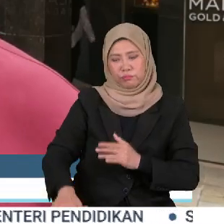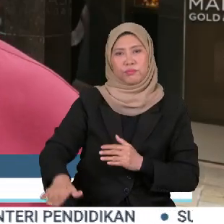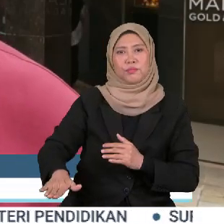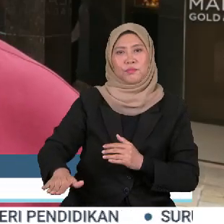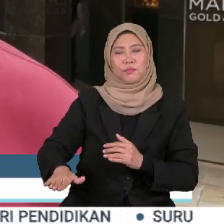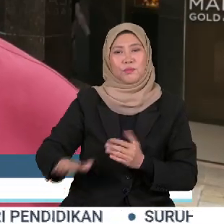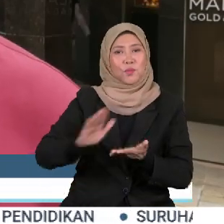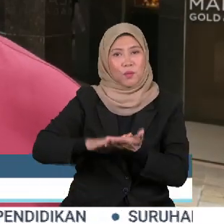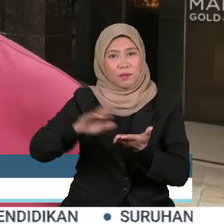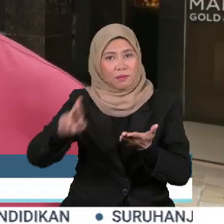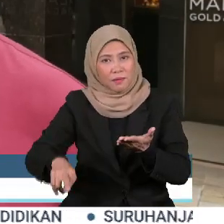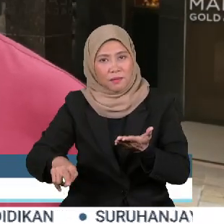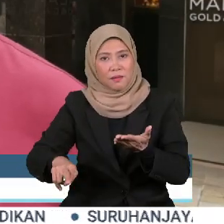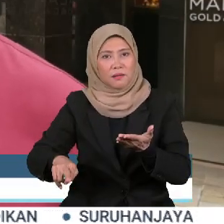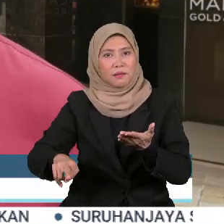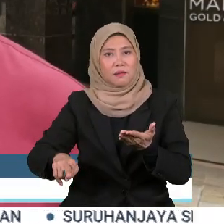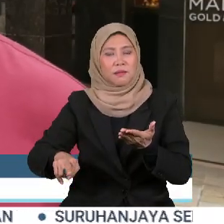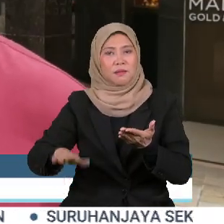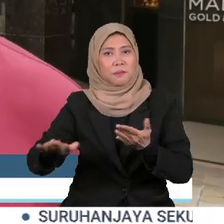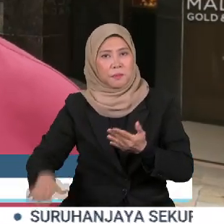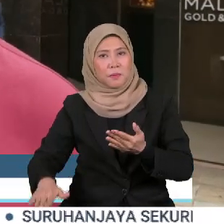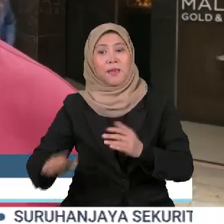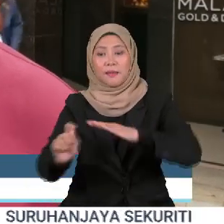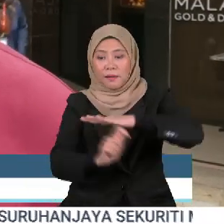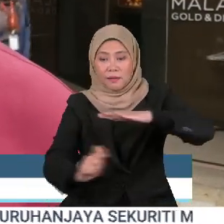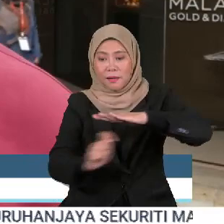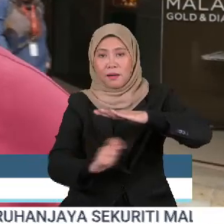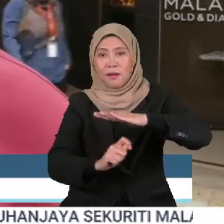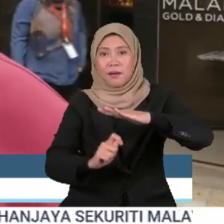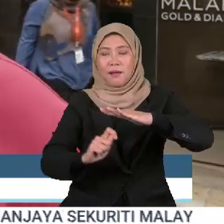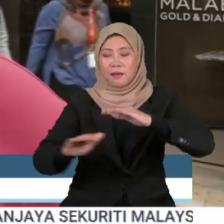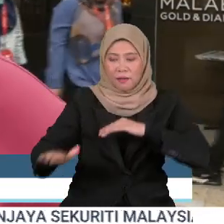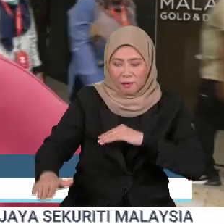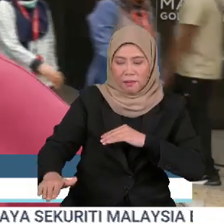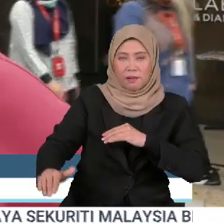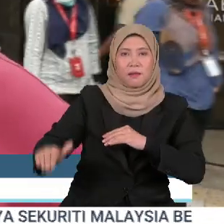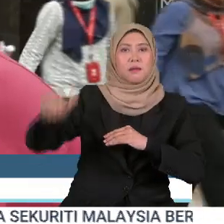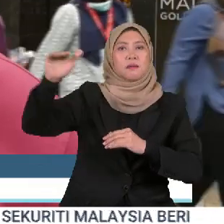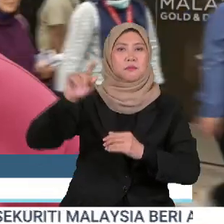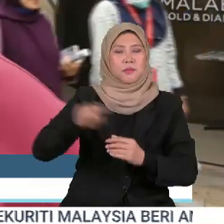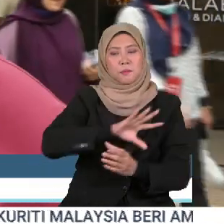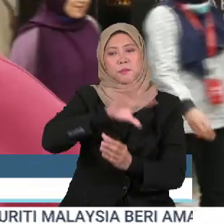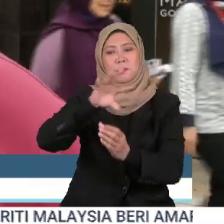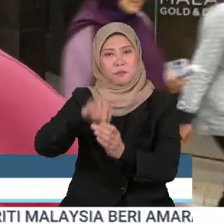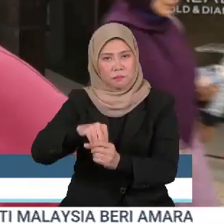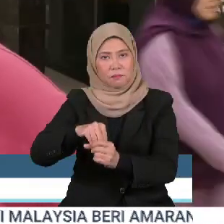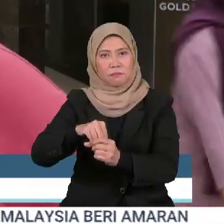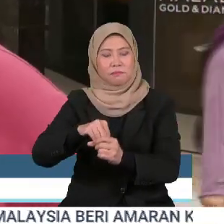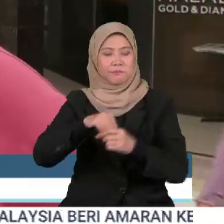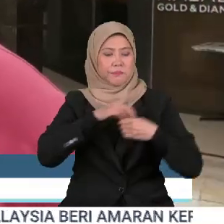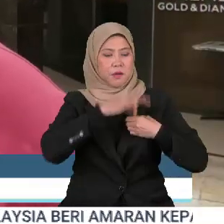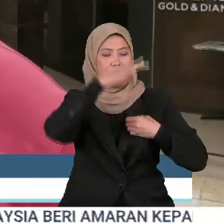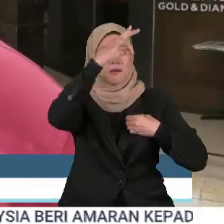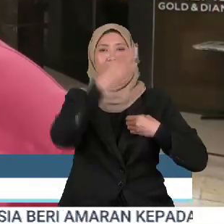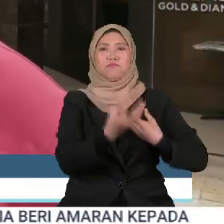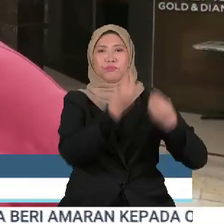dari sekolah rendah, tapi dari peringkat tadika lagi kita dah masukkan, install dalam jiwa raga